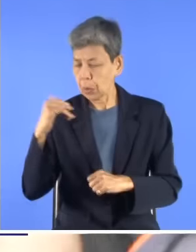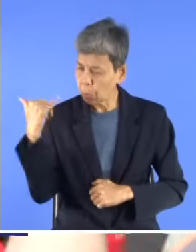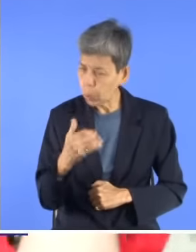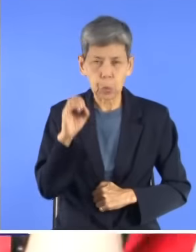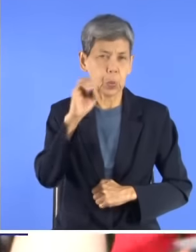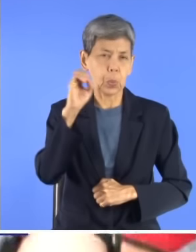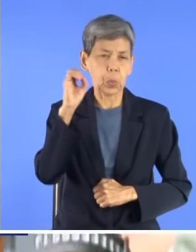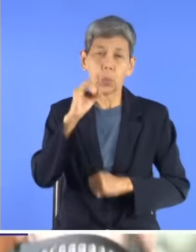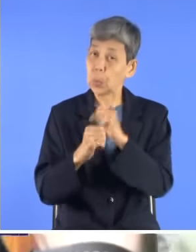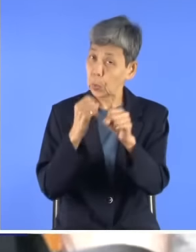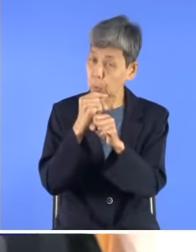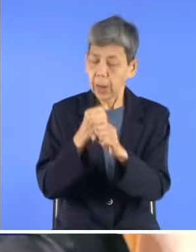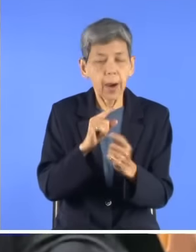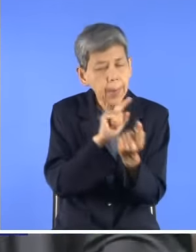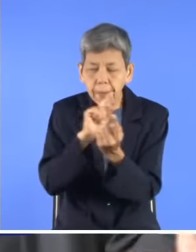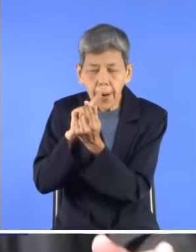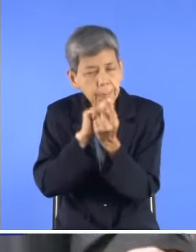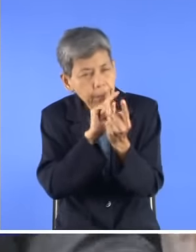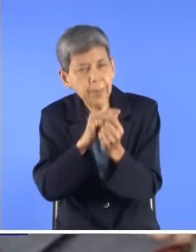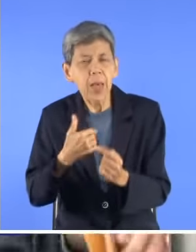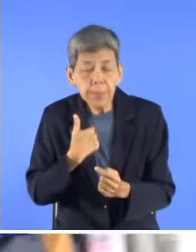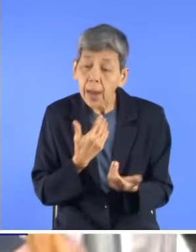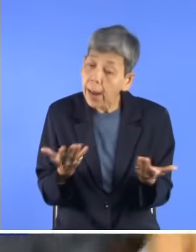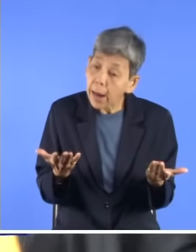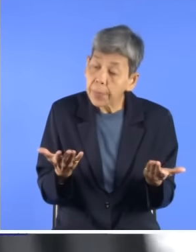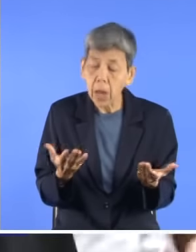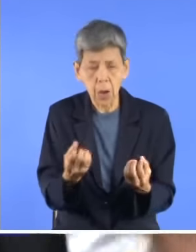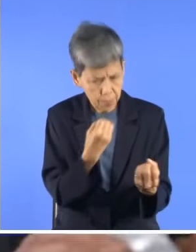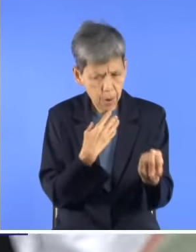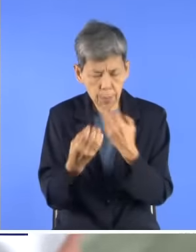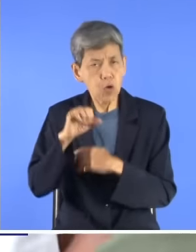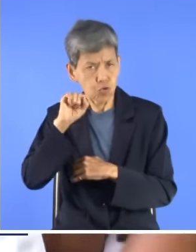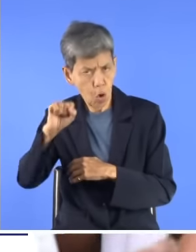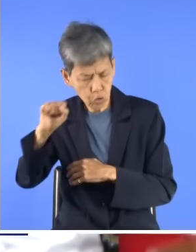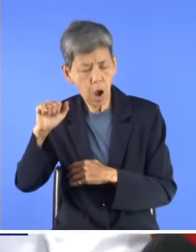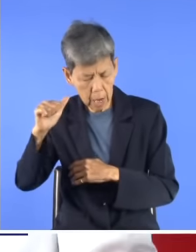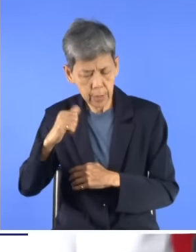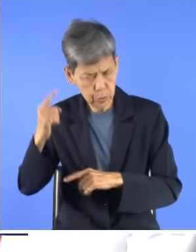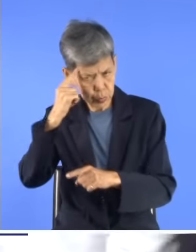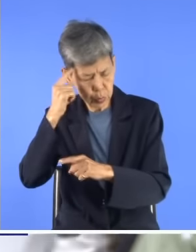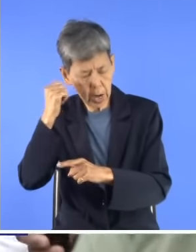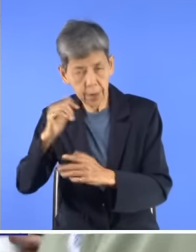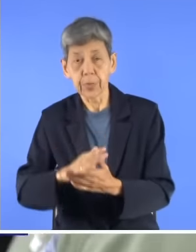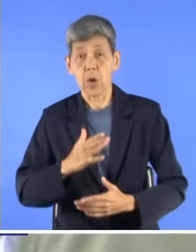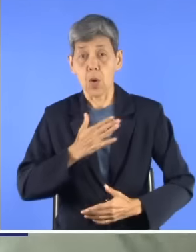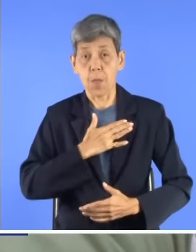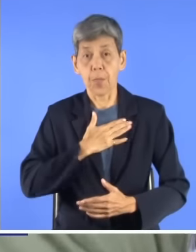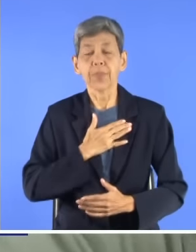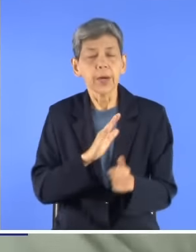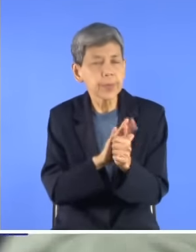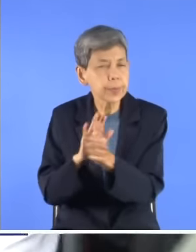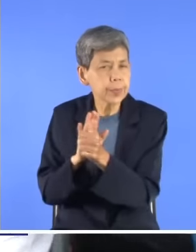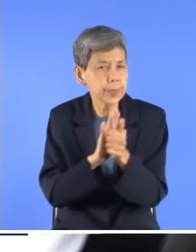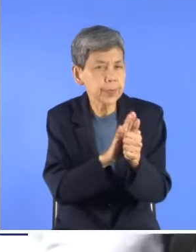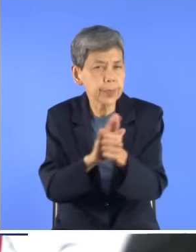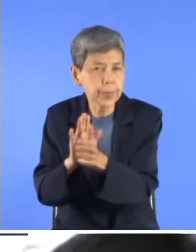ว่า20ปีก็มาเยือนนะครับมีเรื่องใดขอให้แจ้งส.ส.ในพื้นที่ให้ได้รับทราบส่วนผมก็ขอให้กำลังใจ